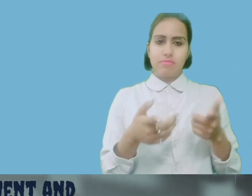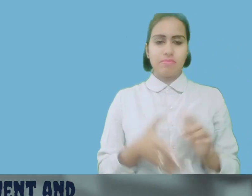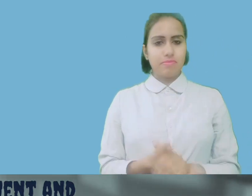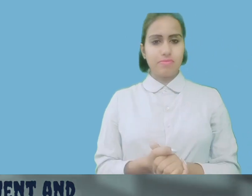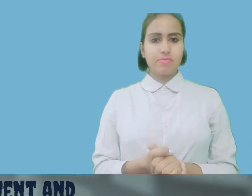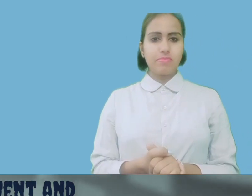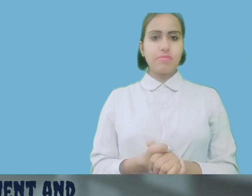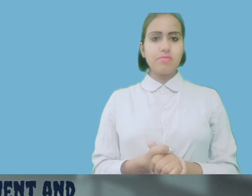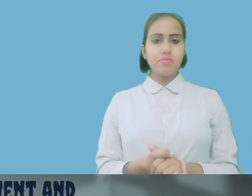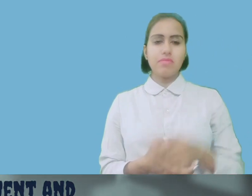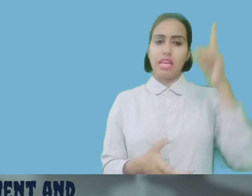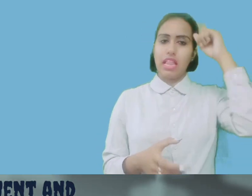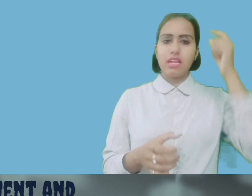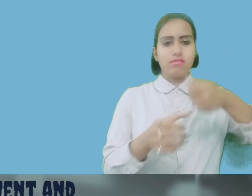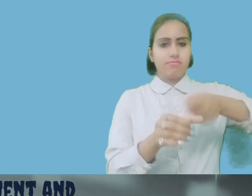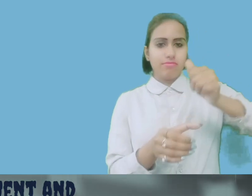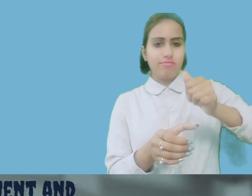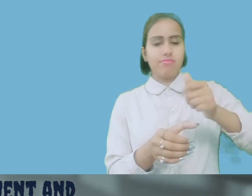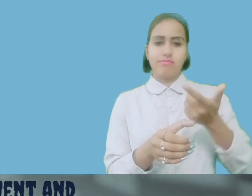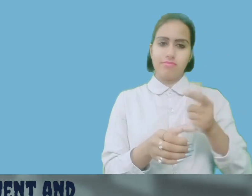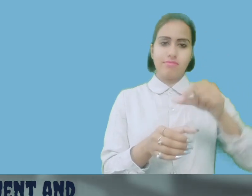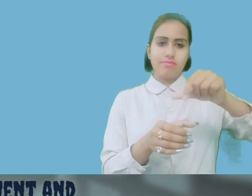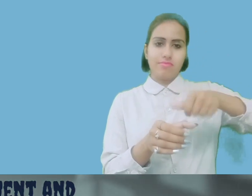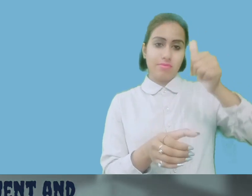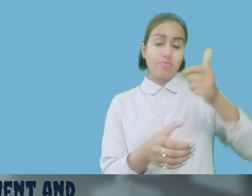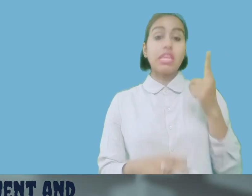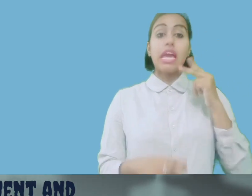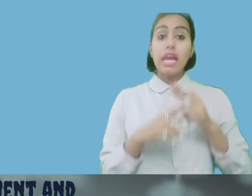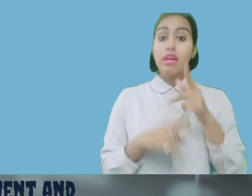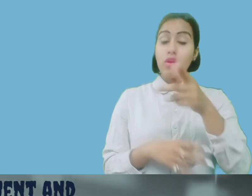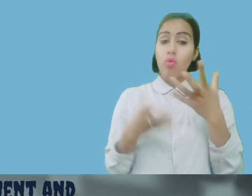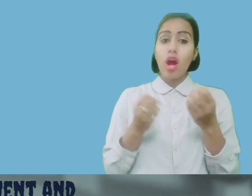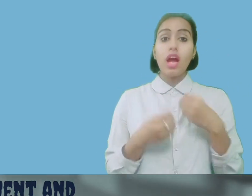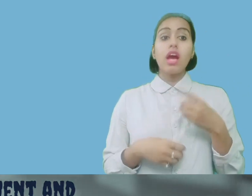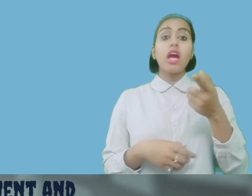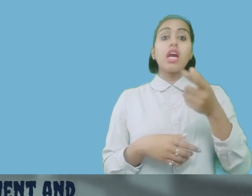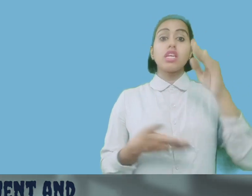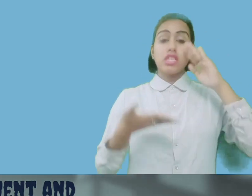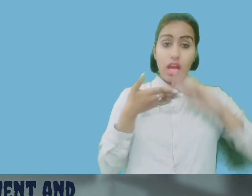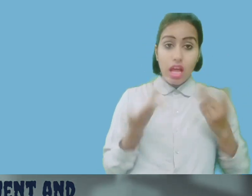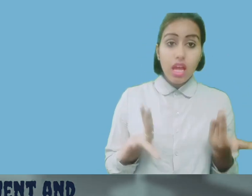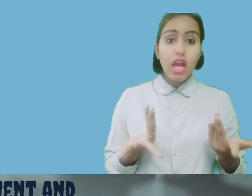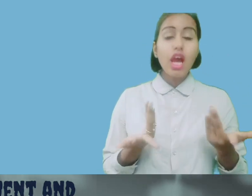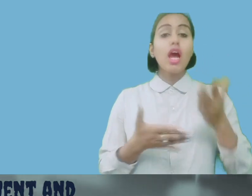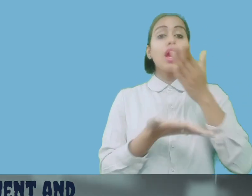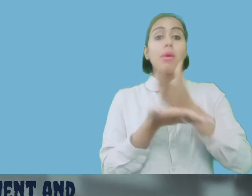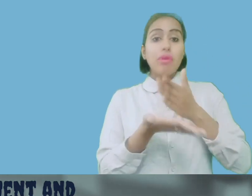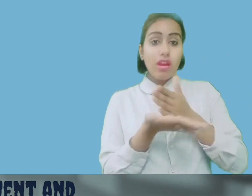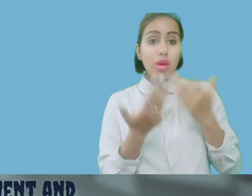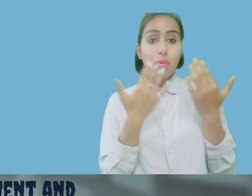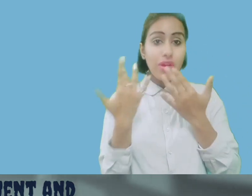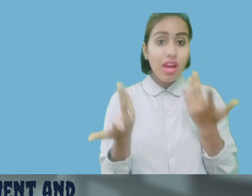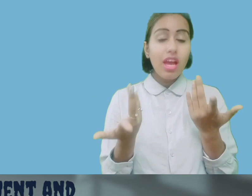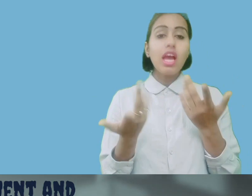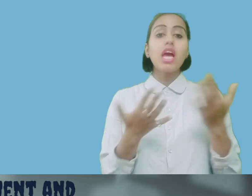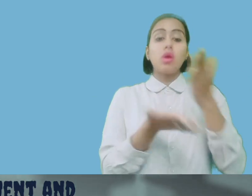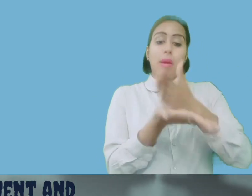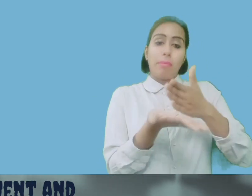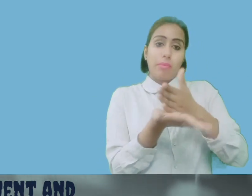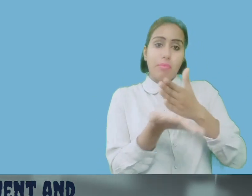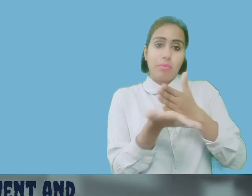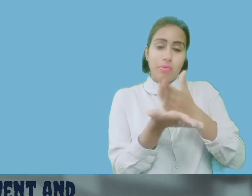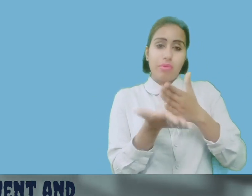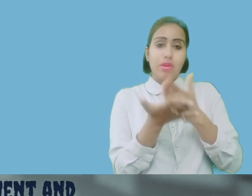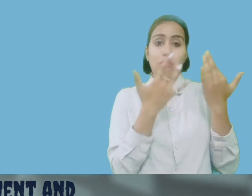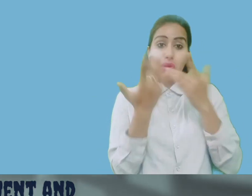कि कैसे बच्चों को साइन लैंग्वेज में कैसे बात करनी है। मैं एक और महत्वपूर्ण और अंतिम क्वेश्चन